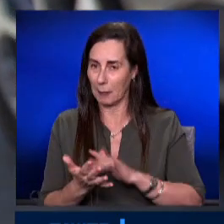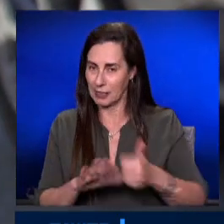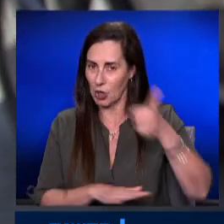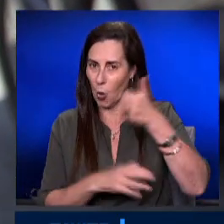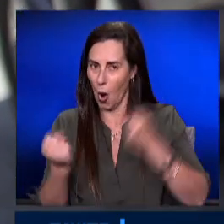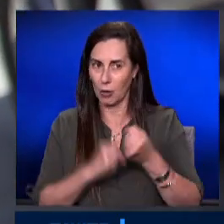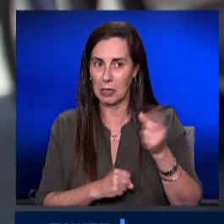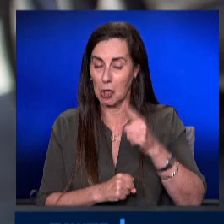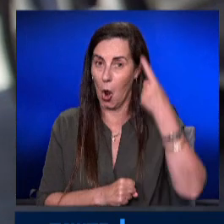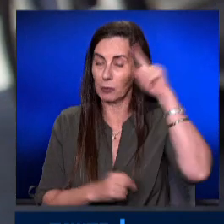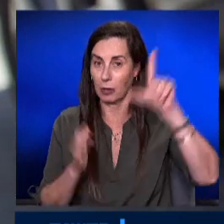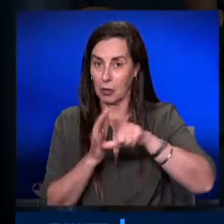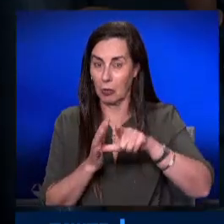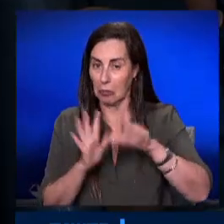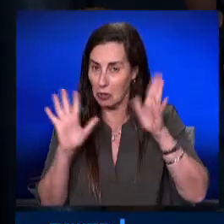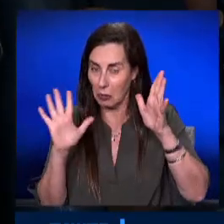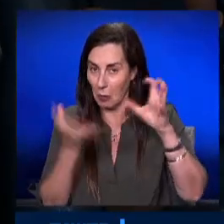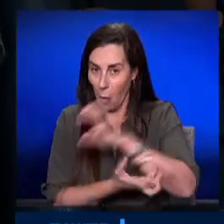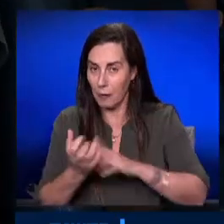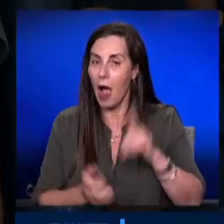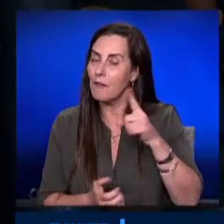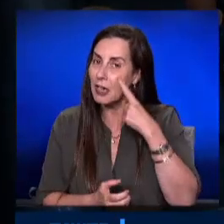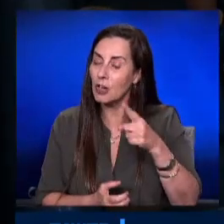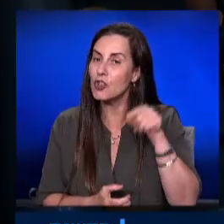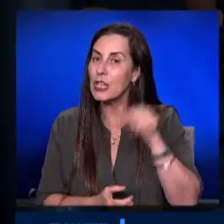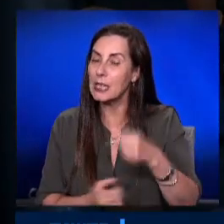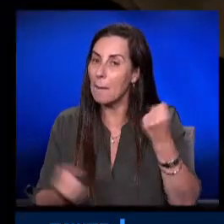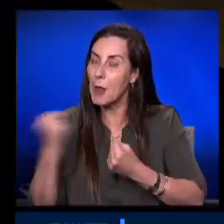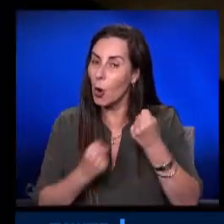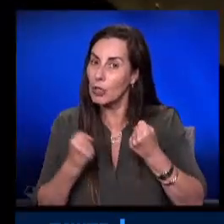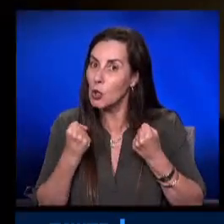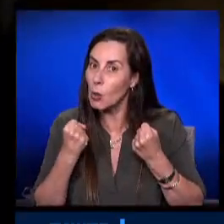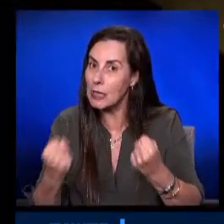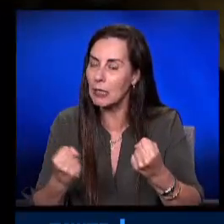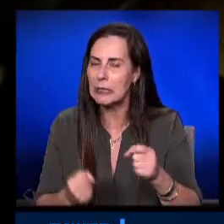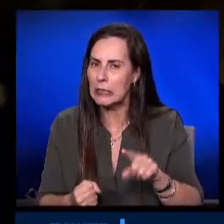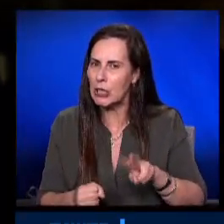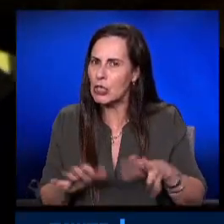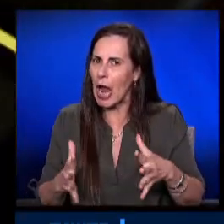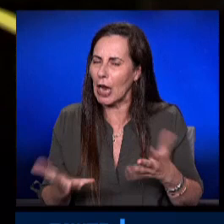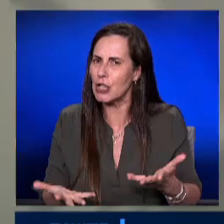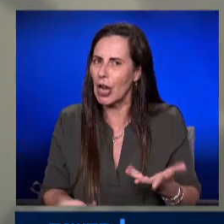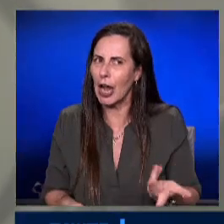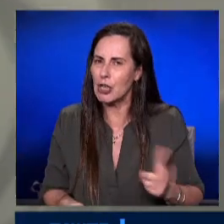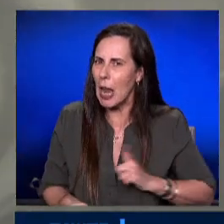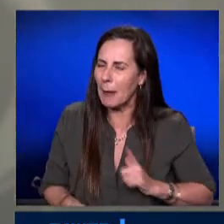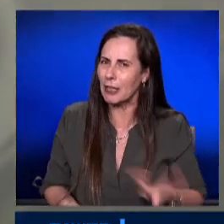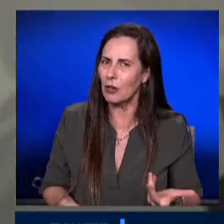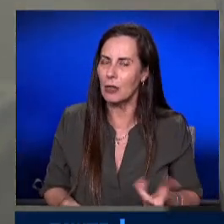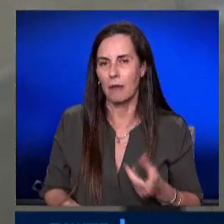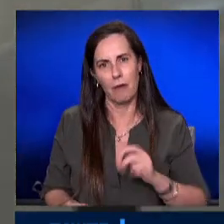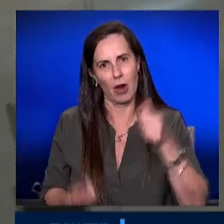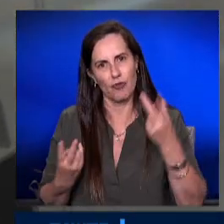רכב היא לא המצאה טכנולוגית מורכבת מדי, אבל נראה שכשמדובר במכונית נוסעת, יש חשש אמיתי לפרטיות ובעיקר